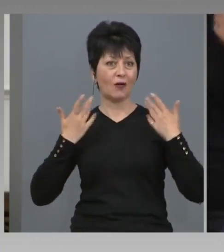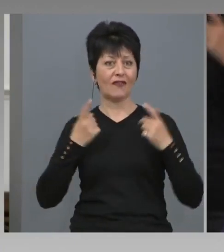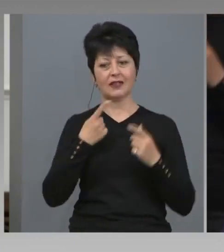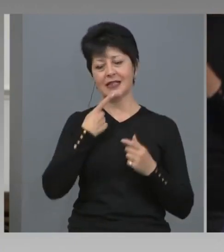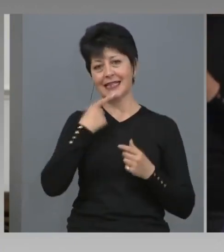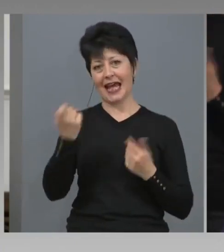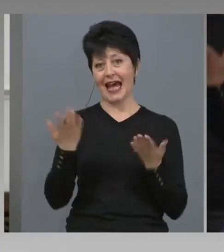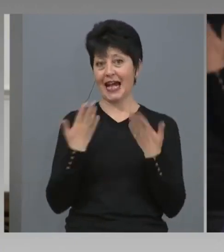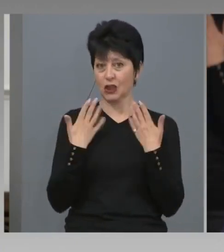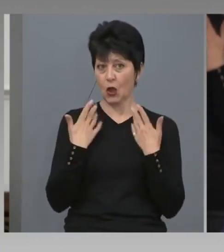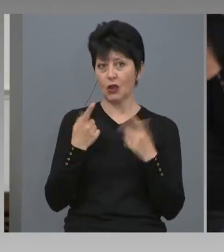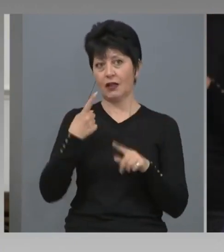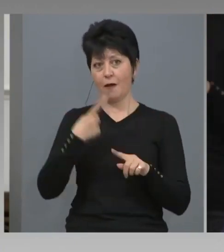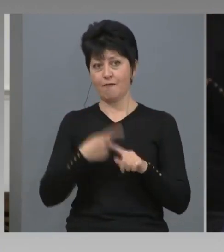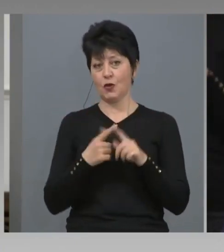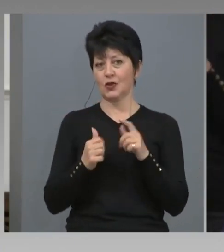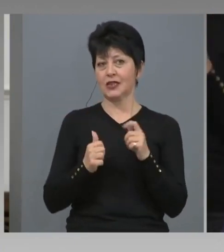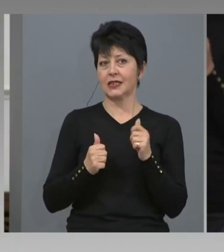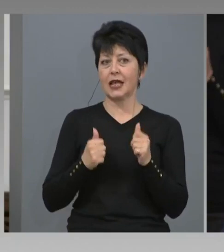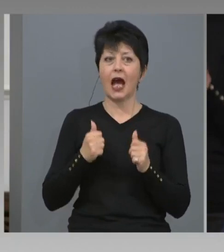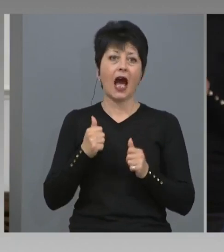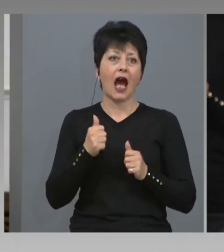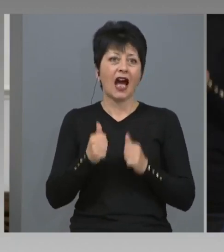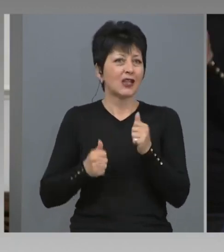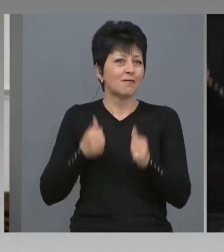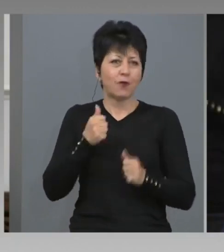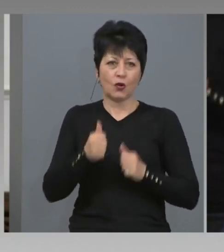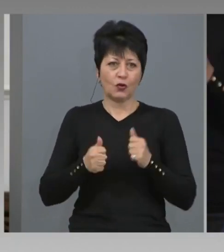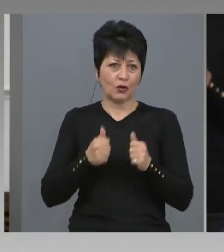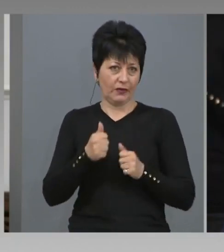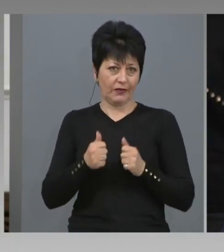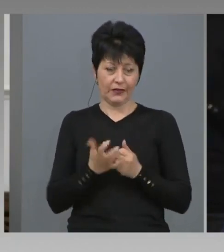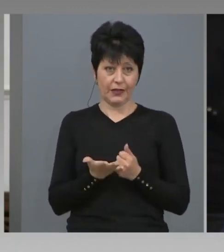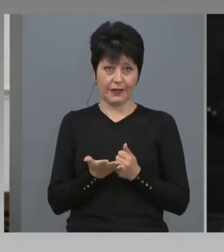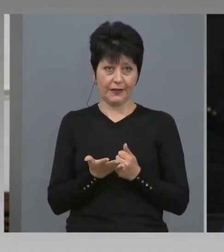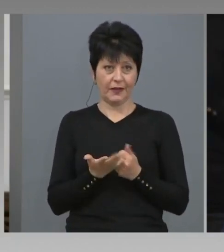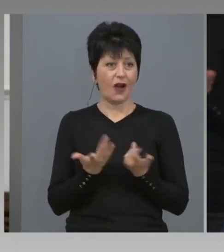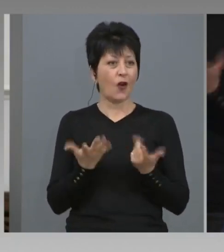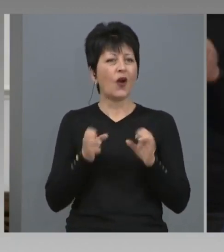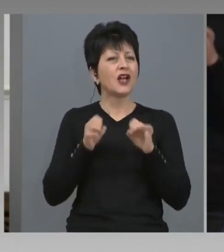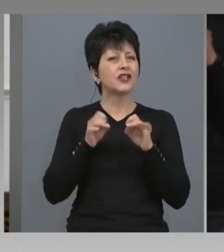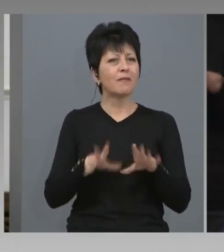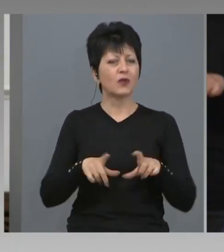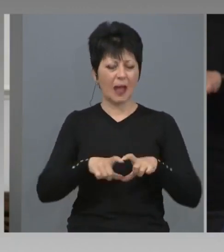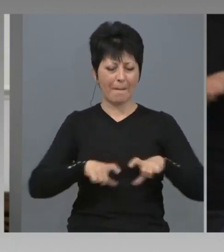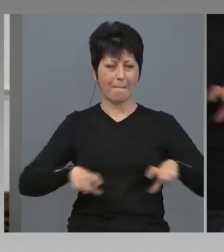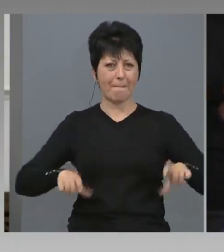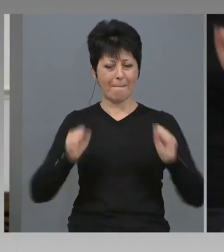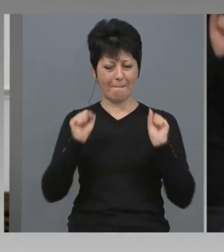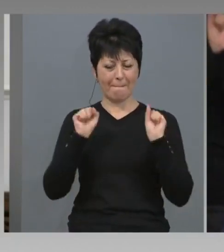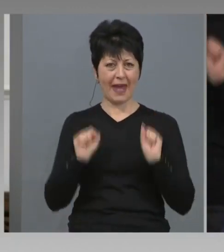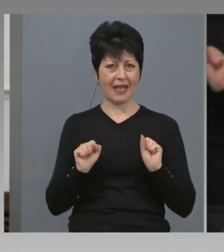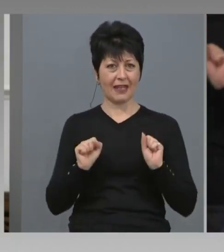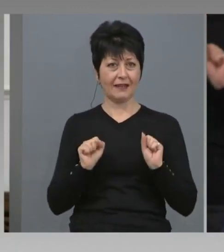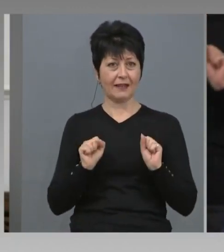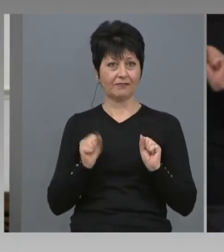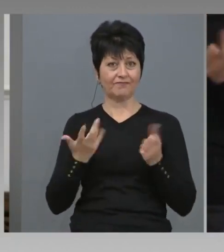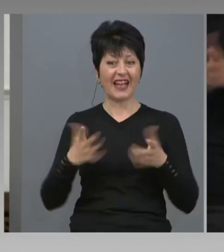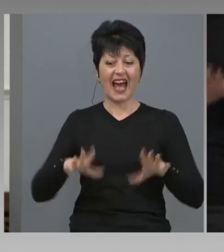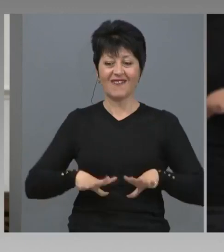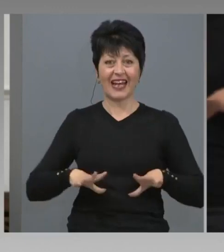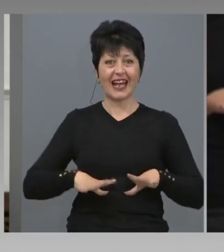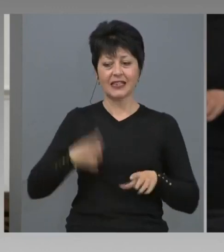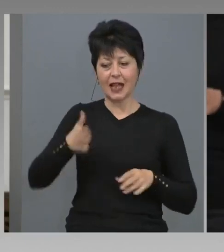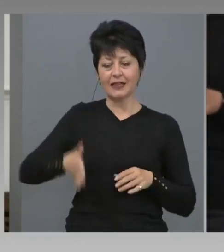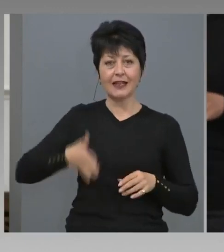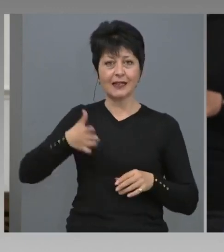ще пуснете пейките? Въпросът е сериозен. В градския транспорт всички сядаме по седалките, а в пейката в парка защо все още не